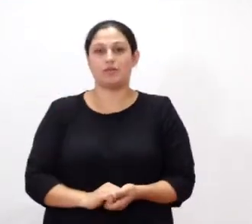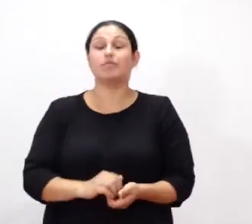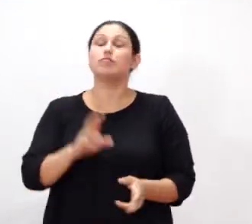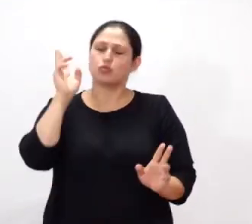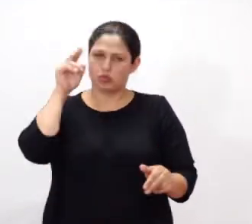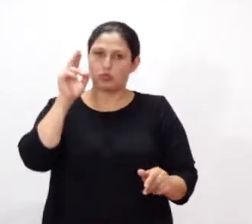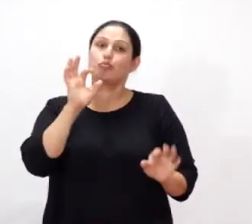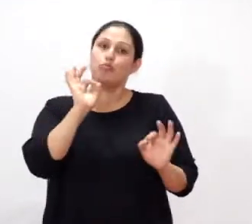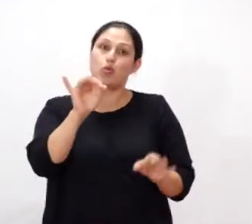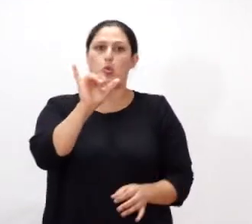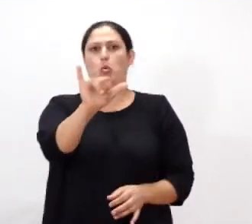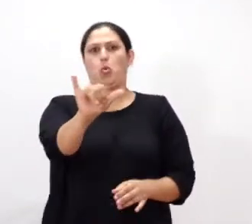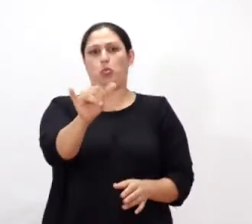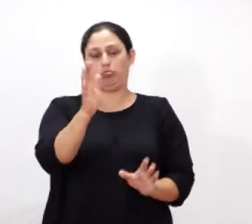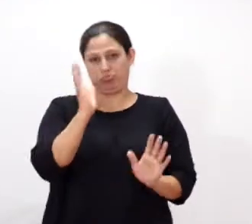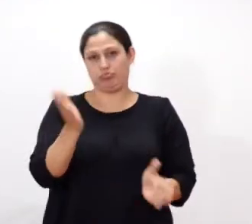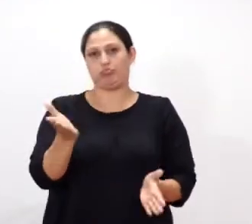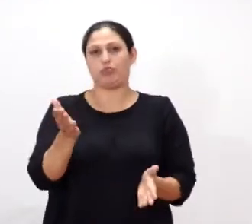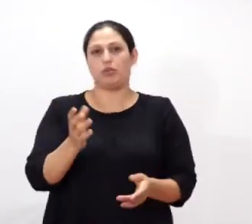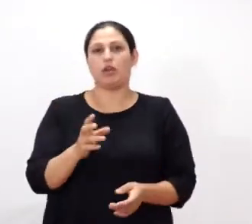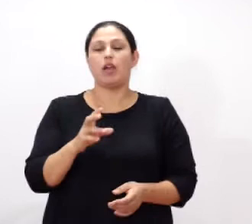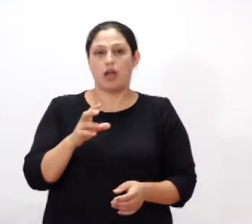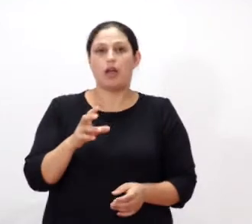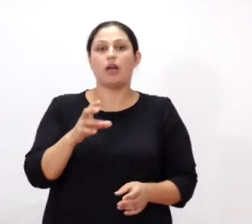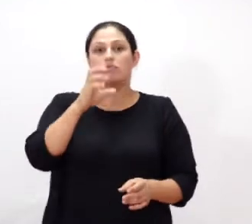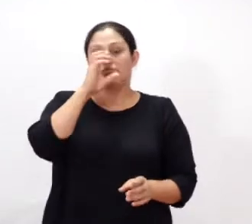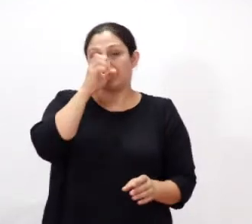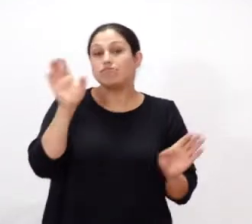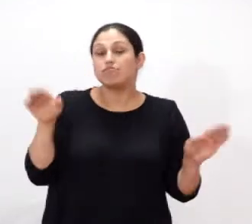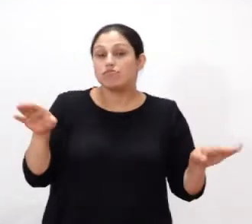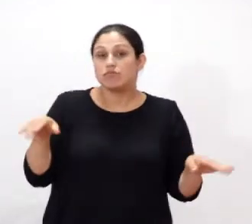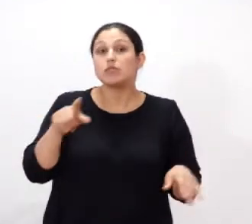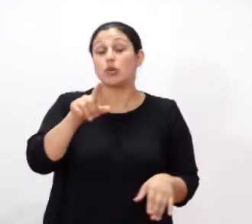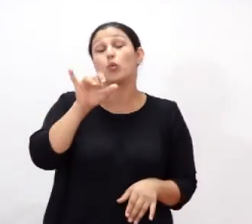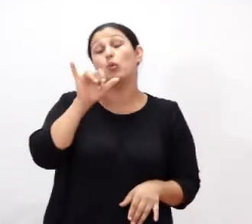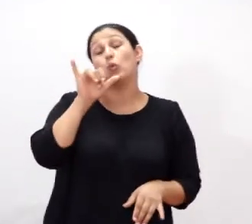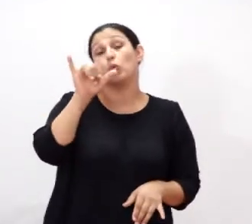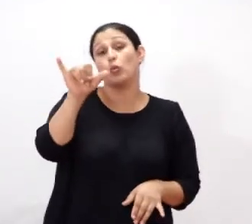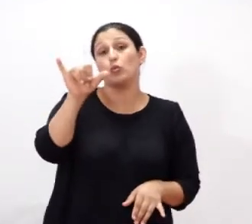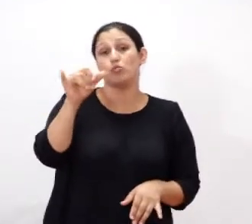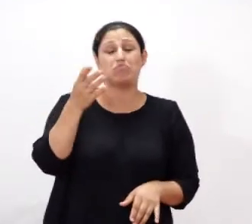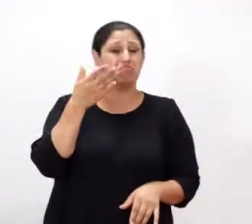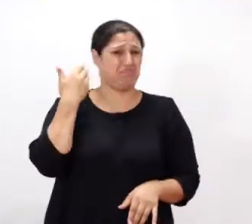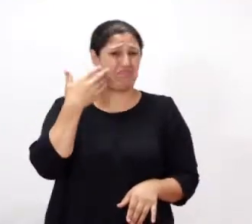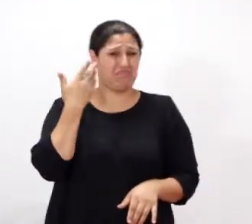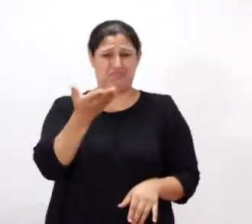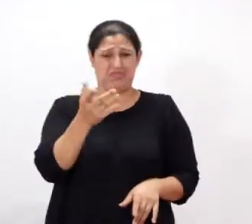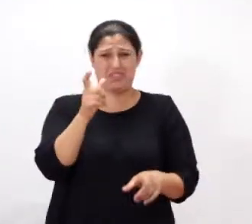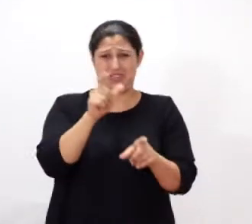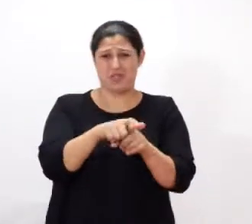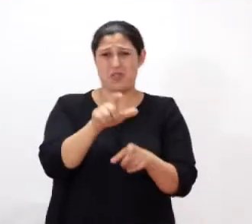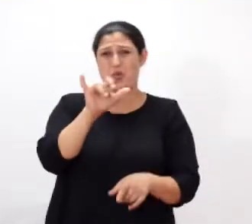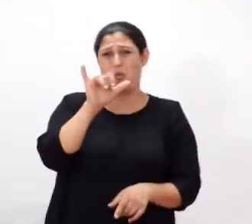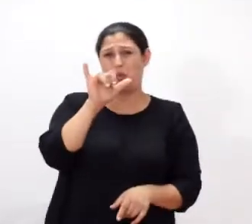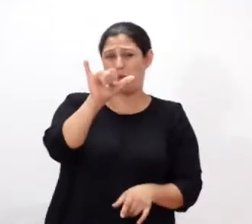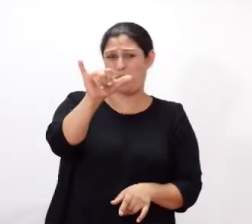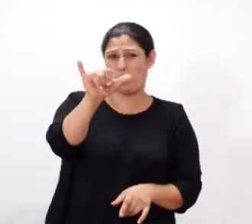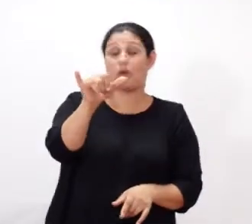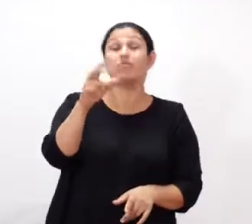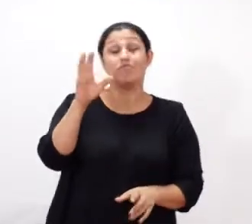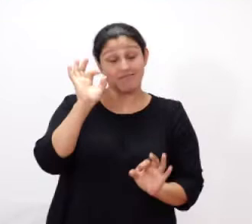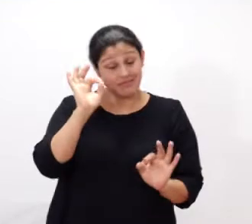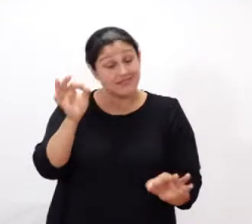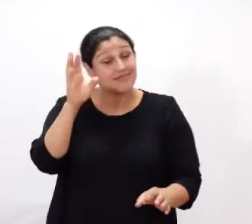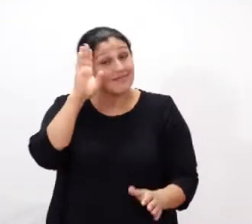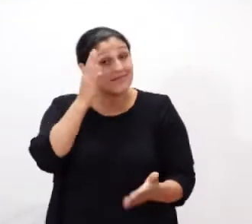بله این او است بوم تلفظ این حرف خیلی آسان است همین طور نه بچه